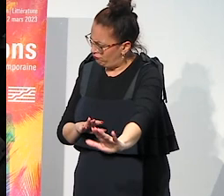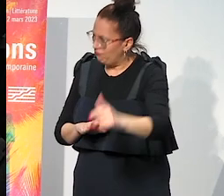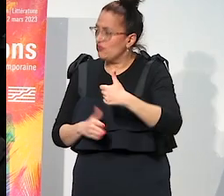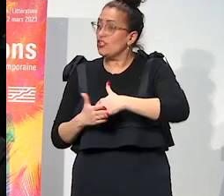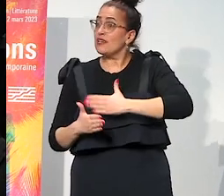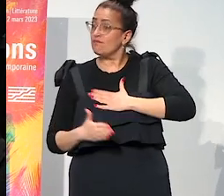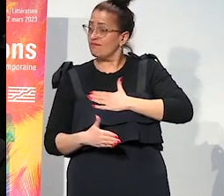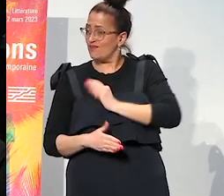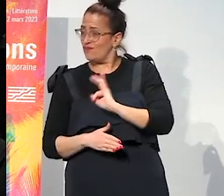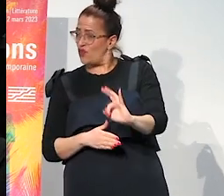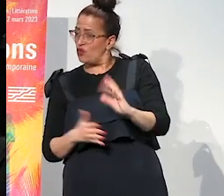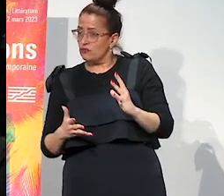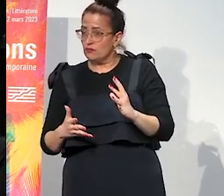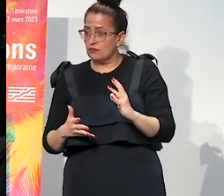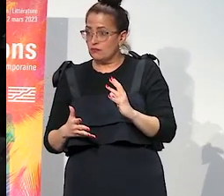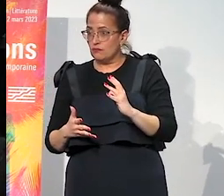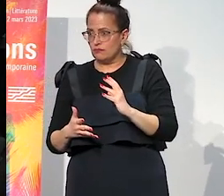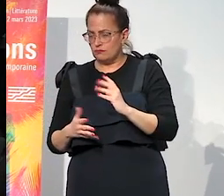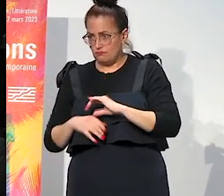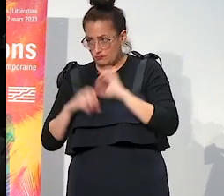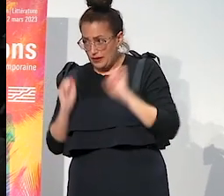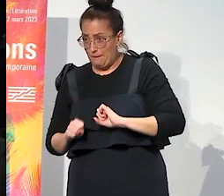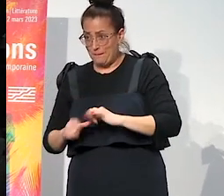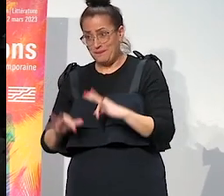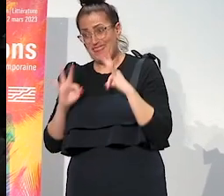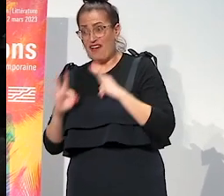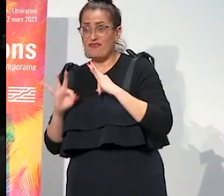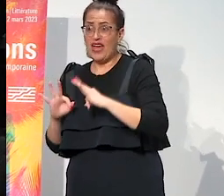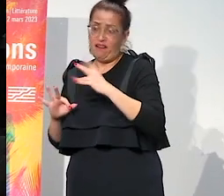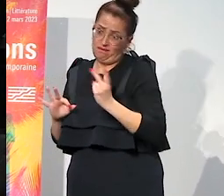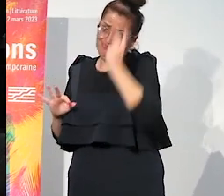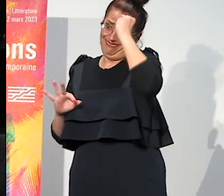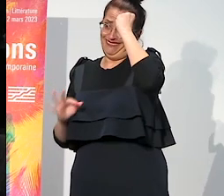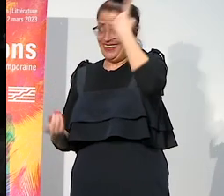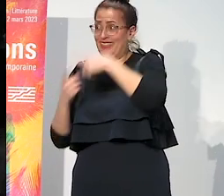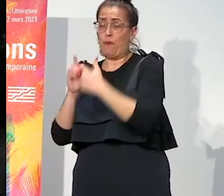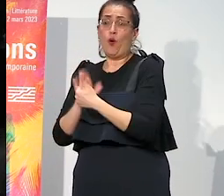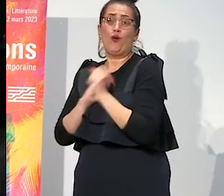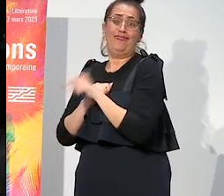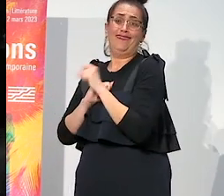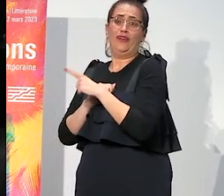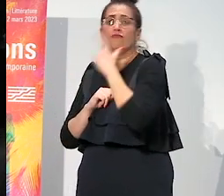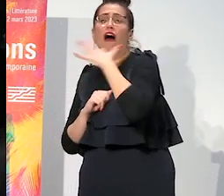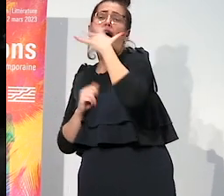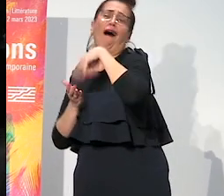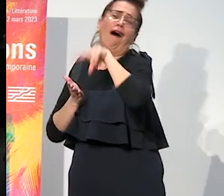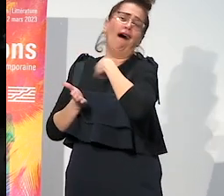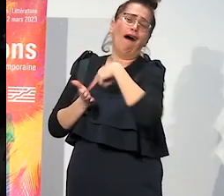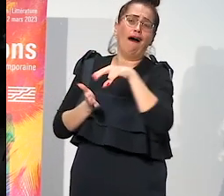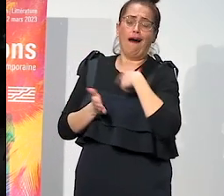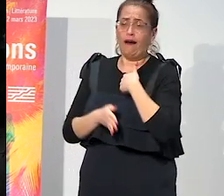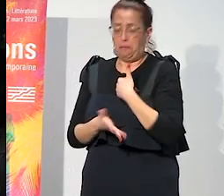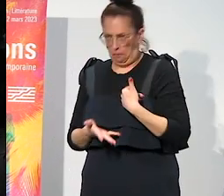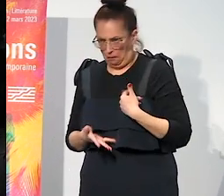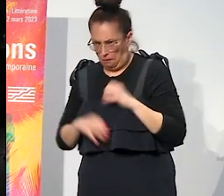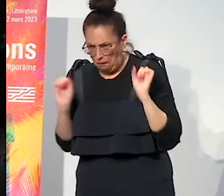sûre que nous, on ferait une comédie musicale d'Anne Frank. Enfin, je vous pose la question. Il y en a une en France. Bon, alors, c'est il me semble. Mauvaise donne, mais non, bon, y a une je me suis posé